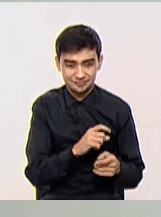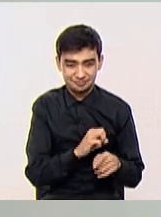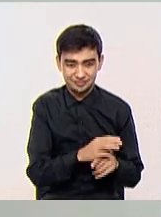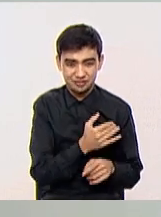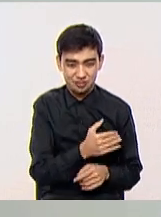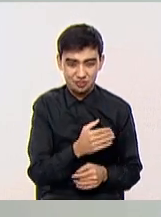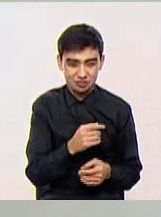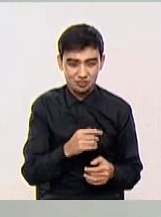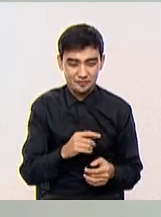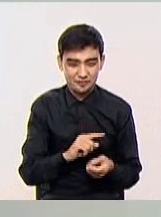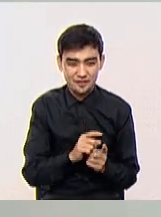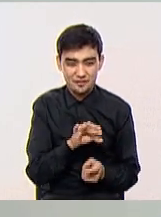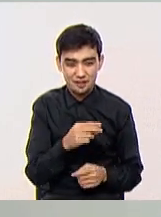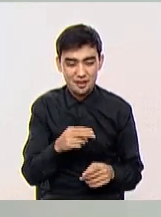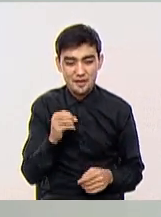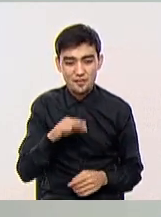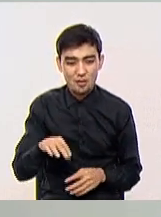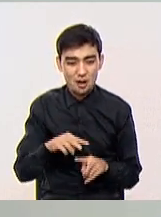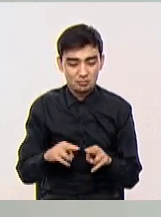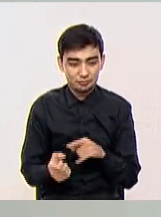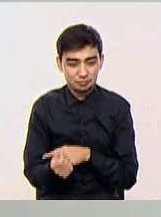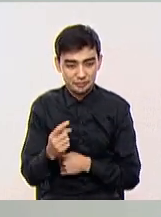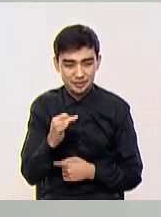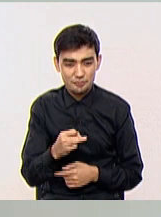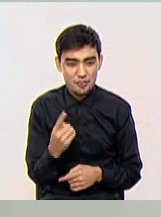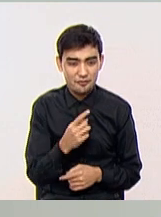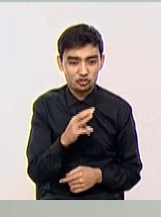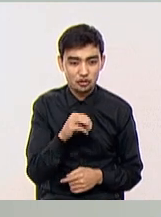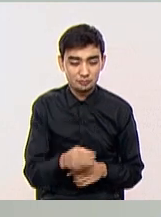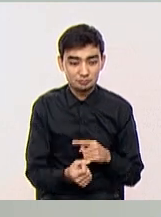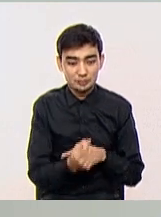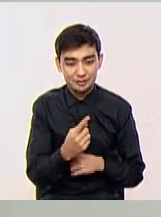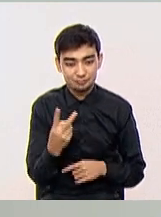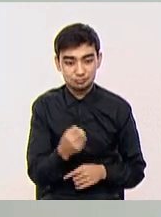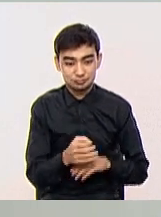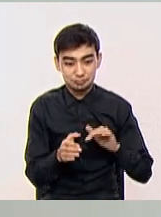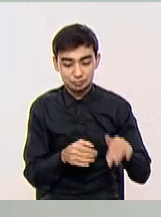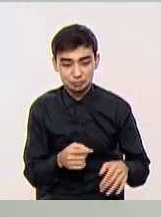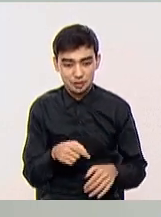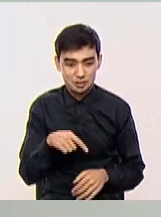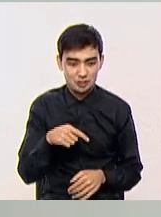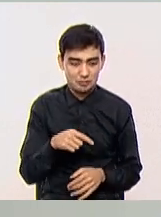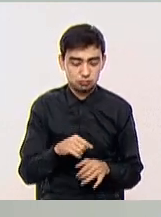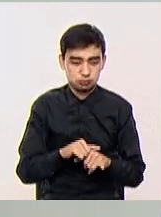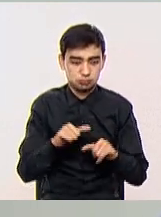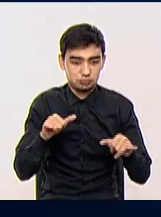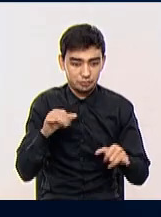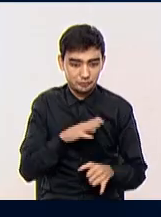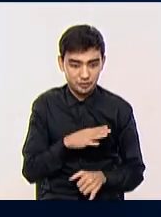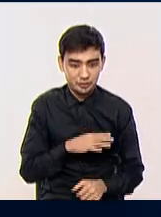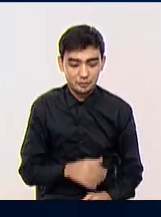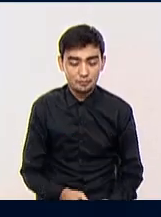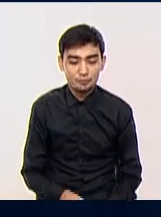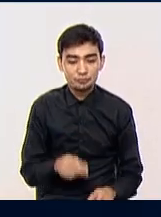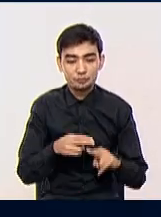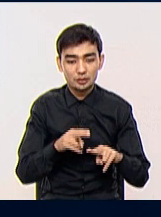это происходило в Европе, после выявления первого штамма буквально две недели идет уже волна. Да?